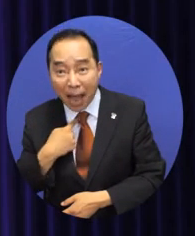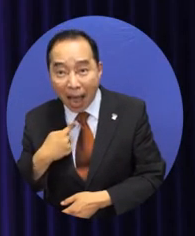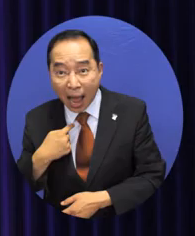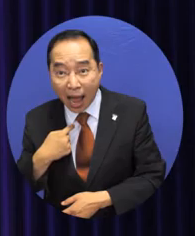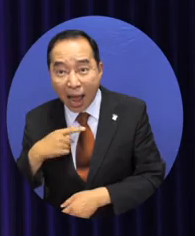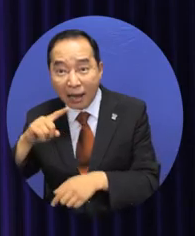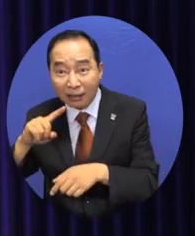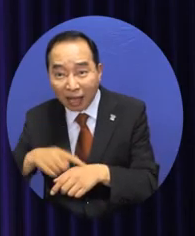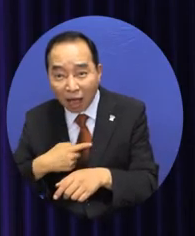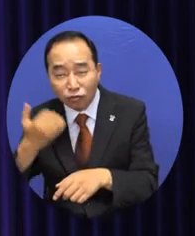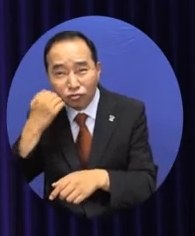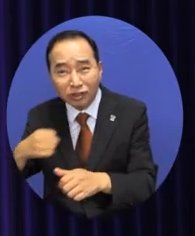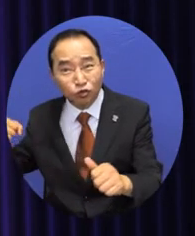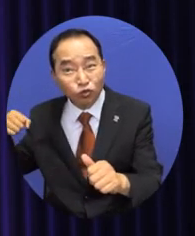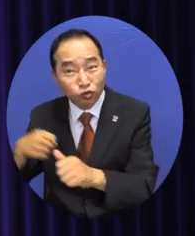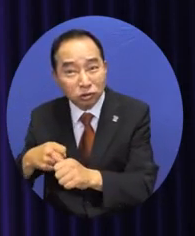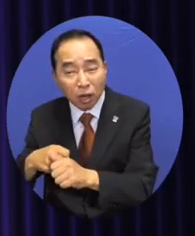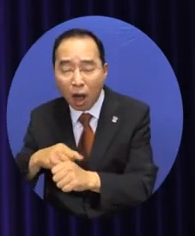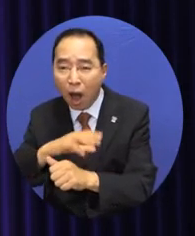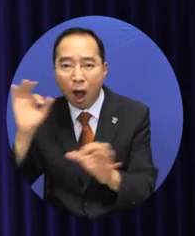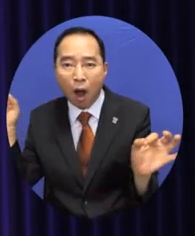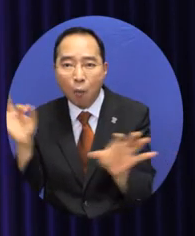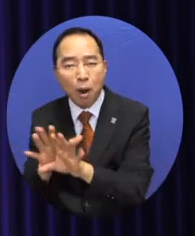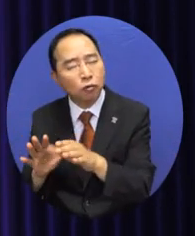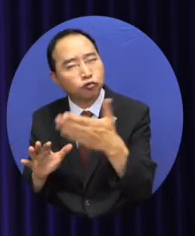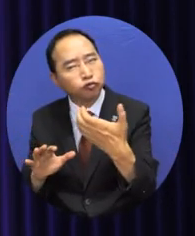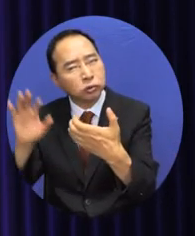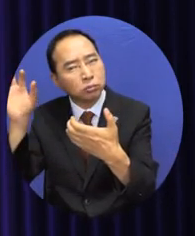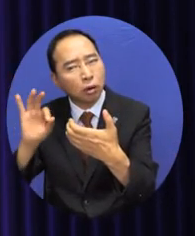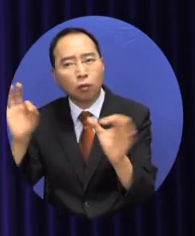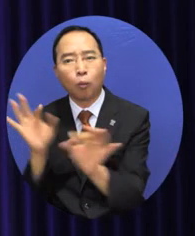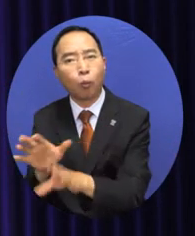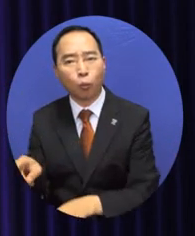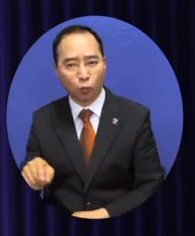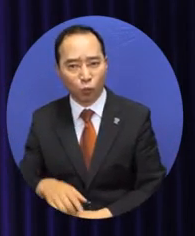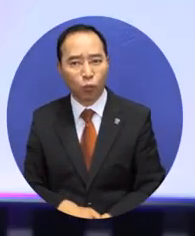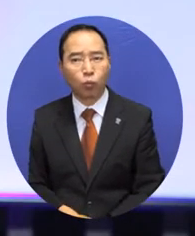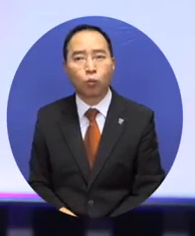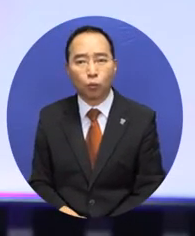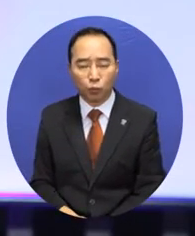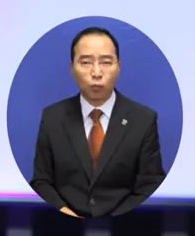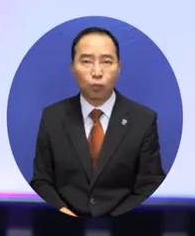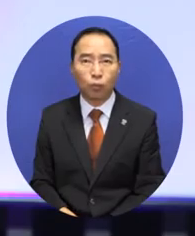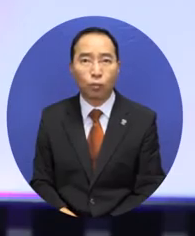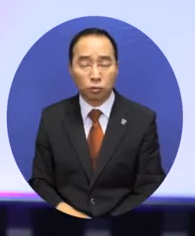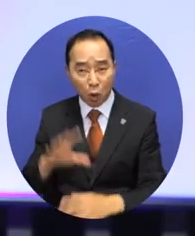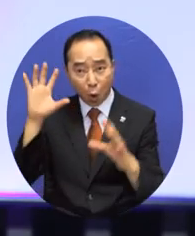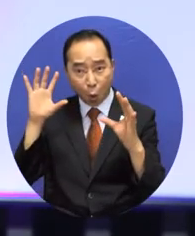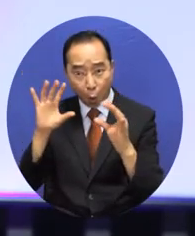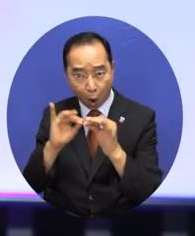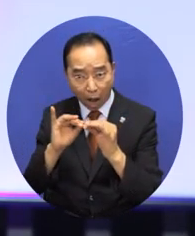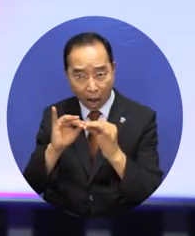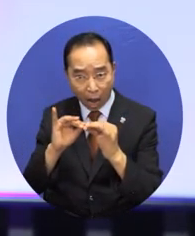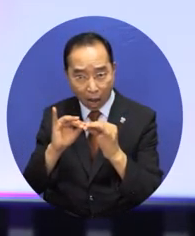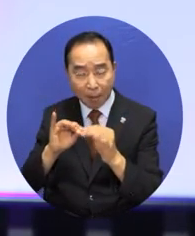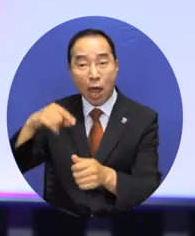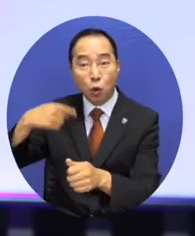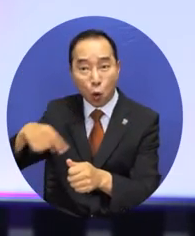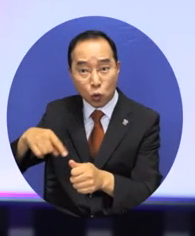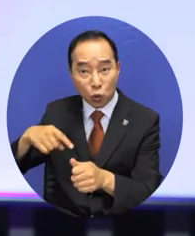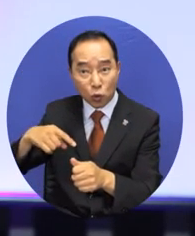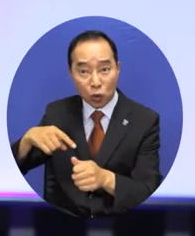이지매나 폭력이 90% 가까이 줄어들었던 것입니다. 그래서 공감의 뿌리 교육에서